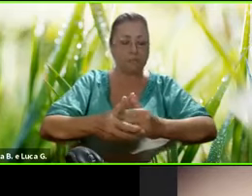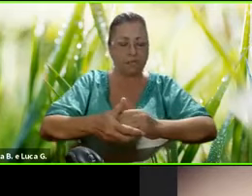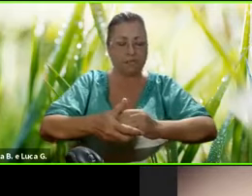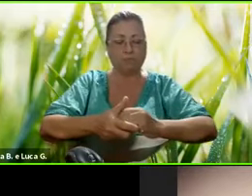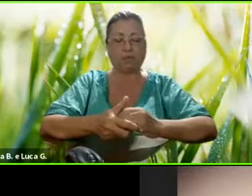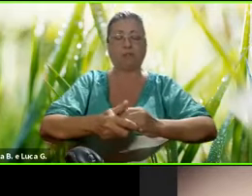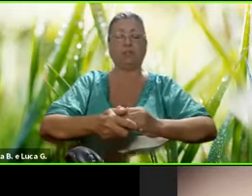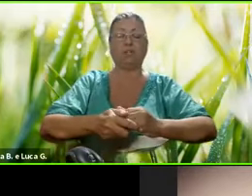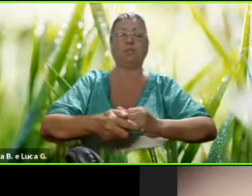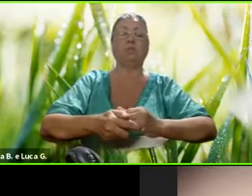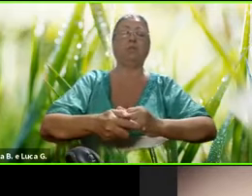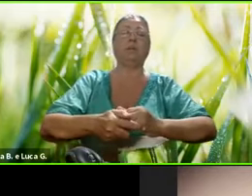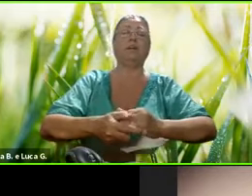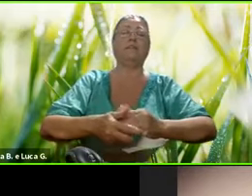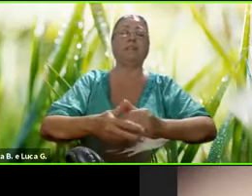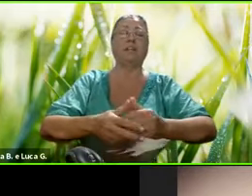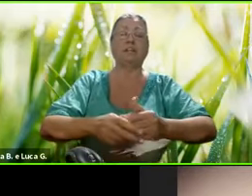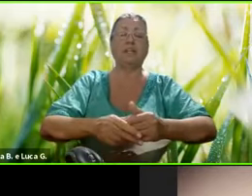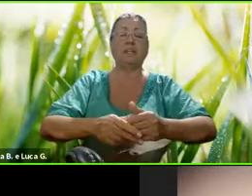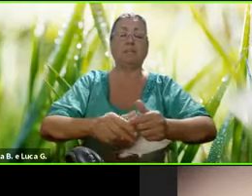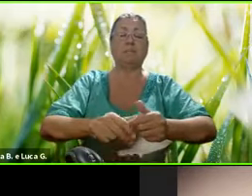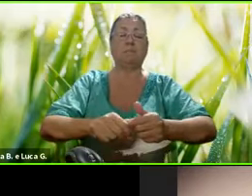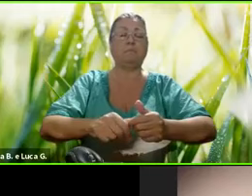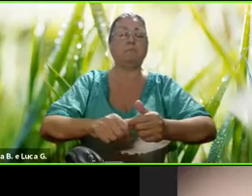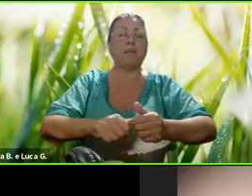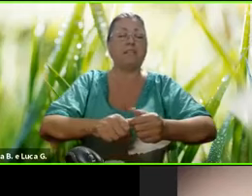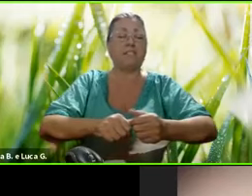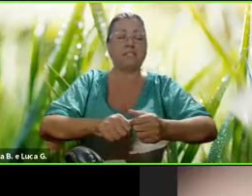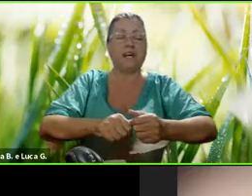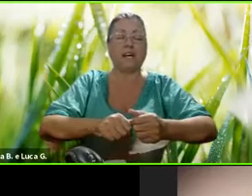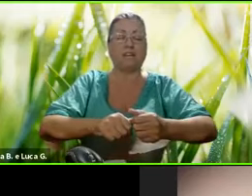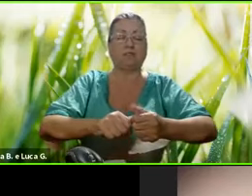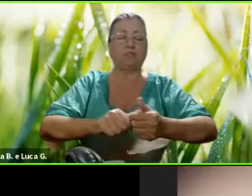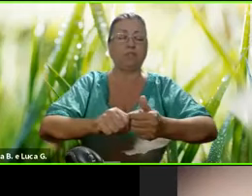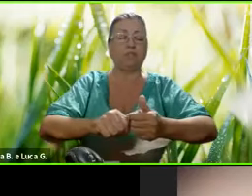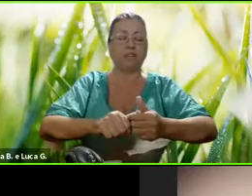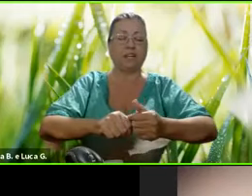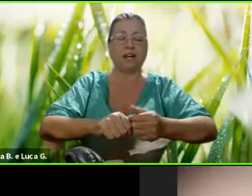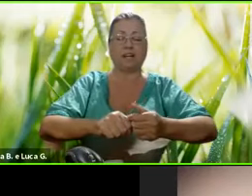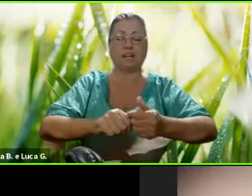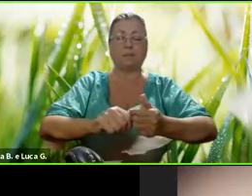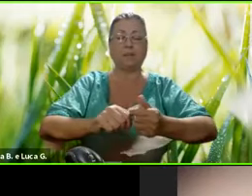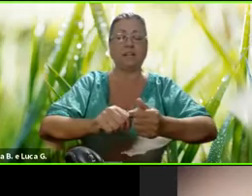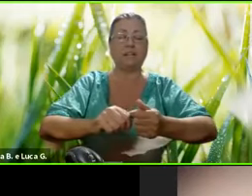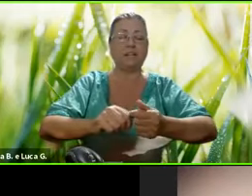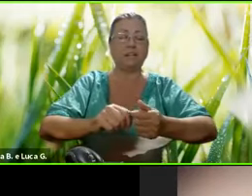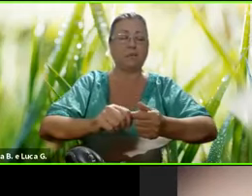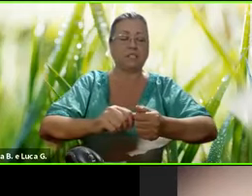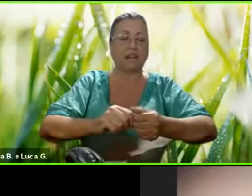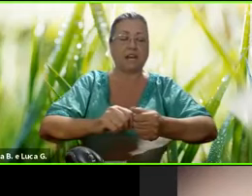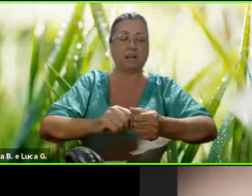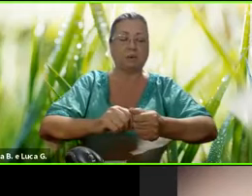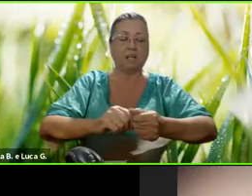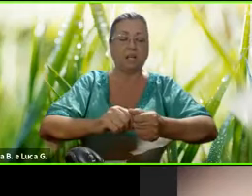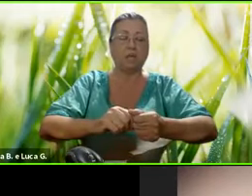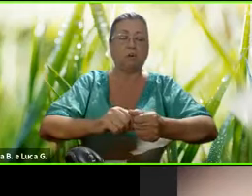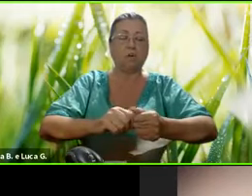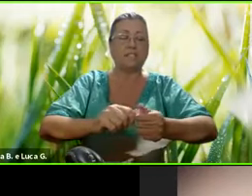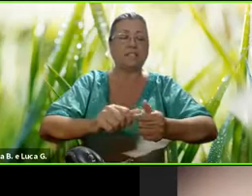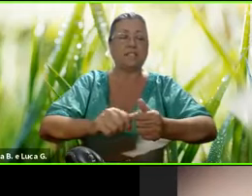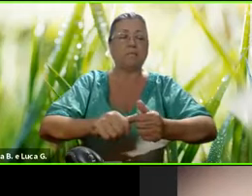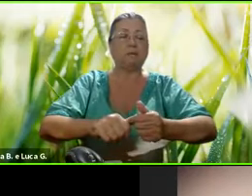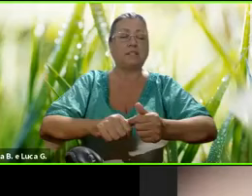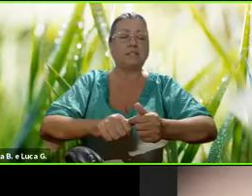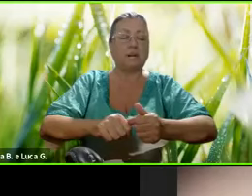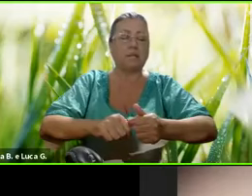agli spiriti protettori ancora di magnetizzare, fluidificare, benedire queste acque con